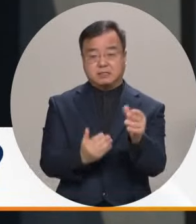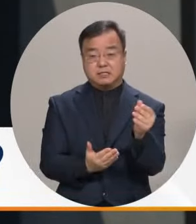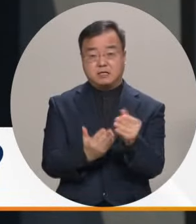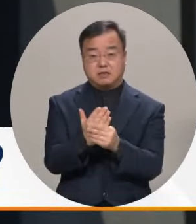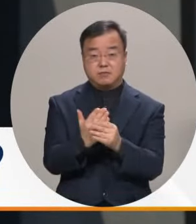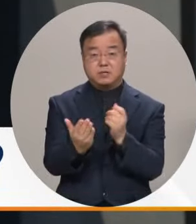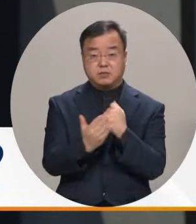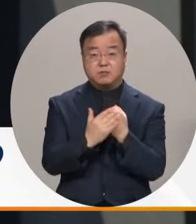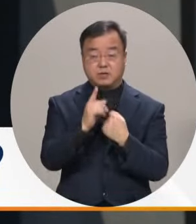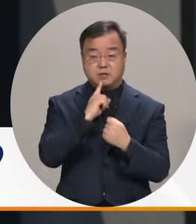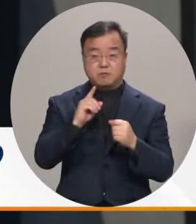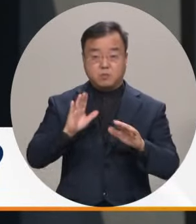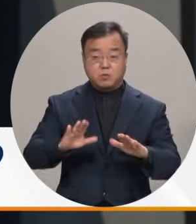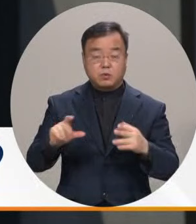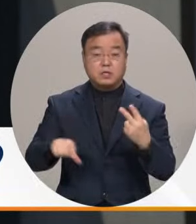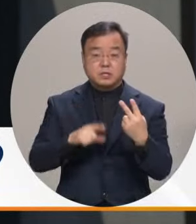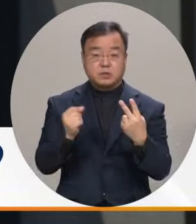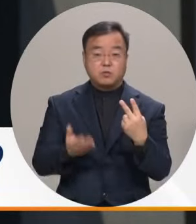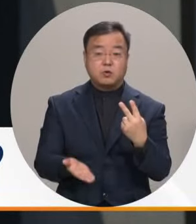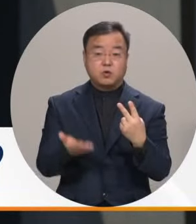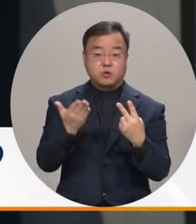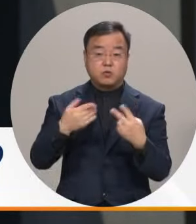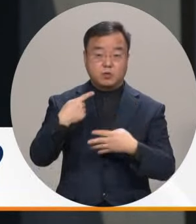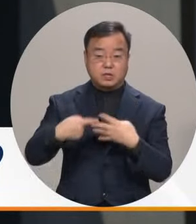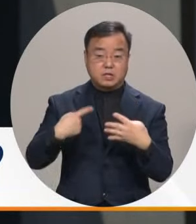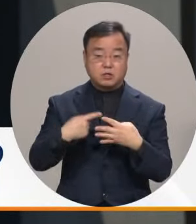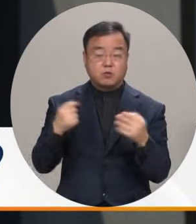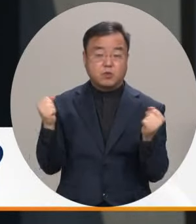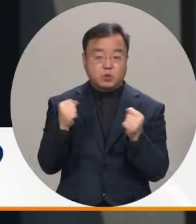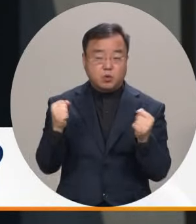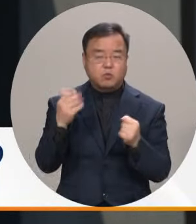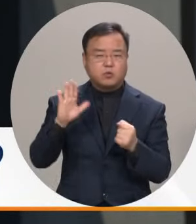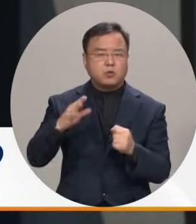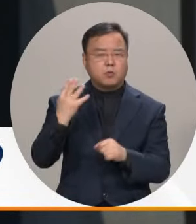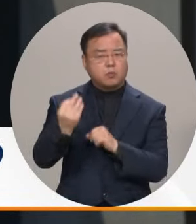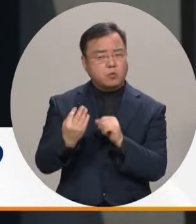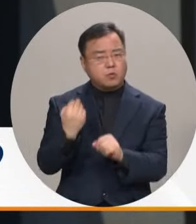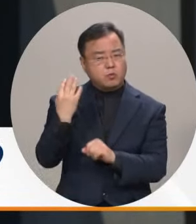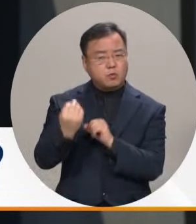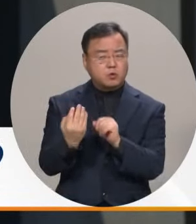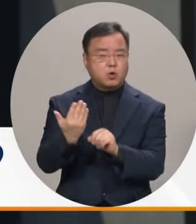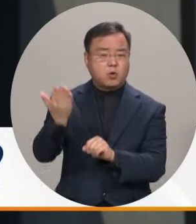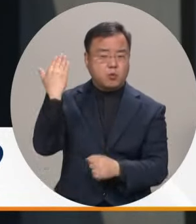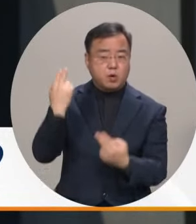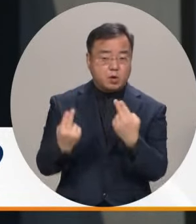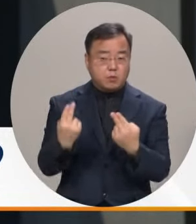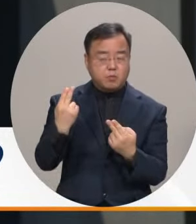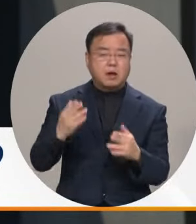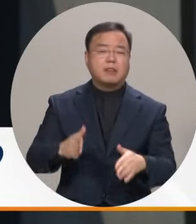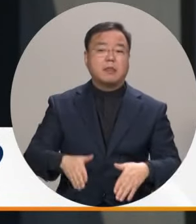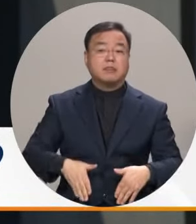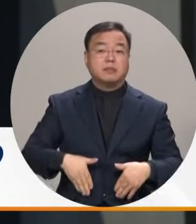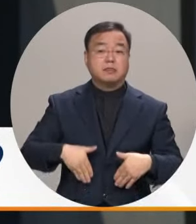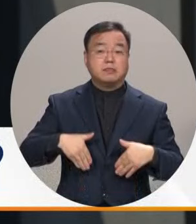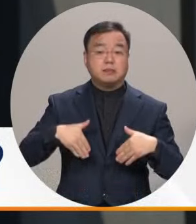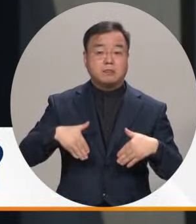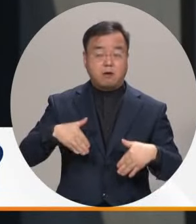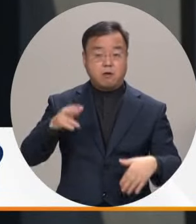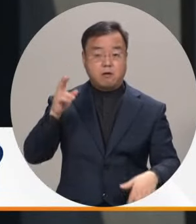오늘도 2월 초로 계절이 겨울에 속하지만 몇 년 전보다 날씨가 따뜻하다고 느끼실 겁니다이